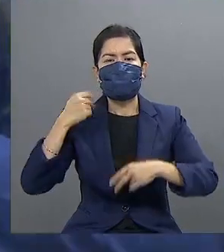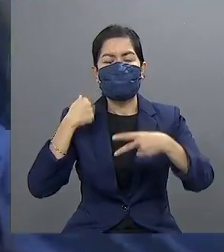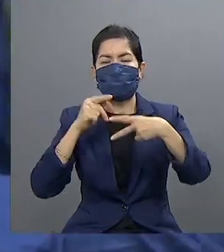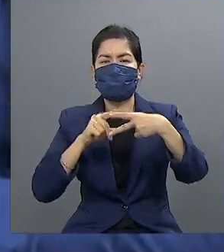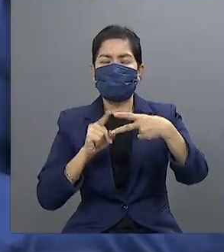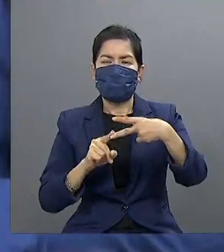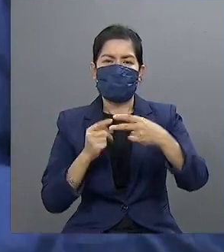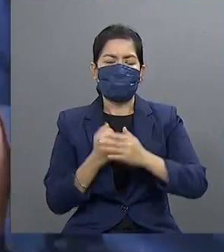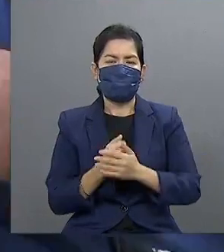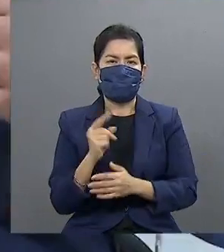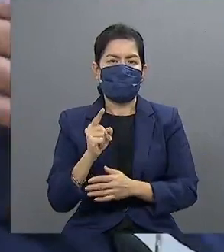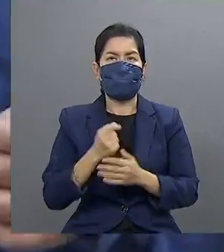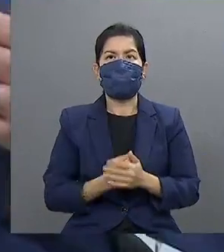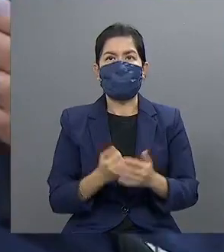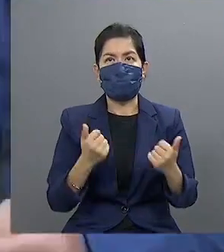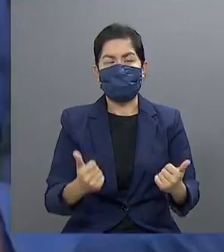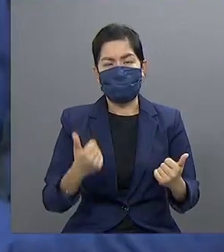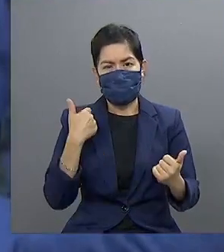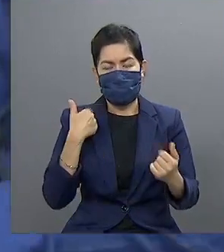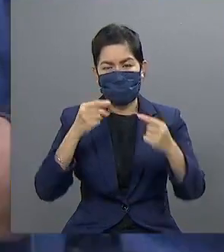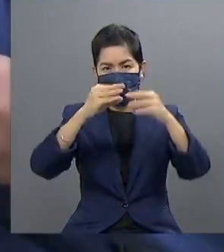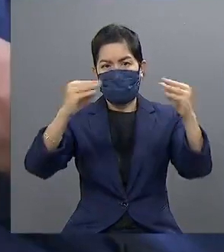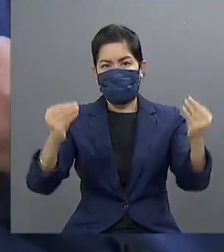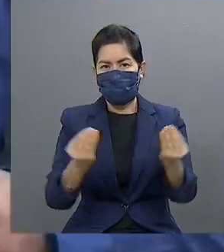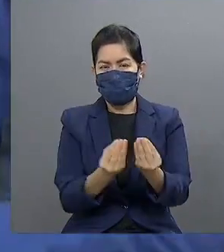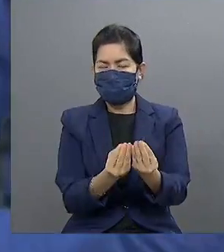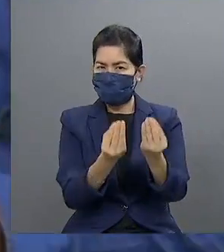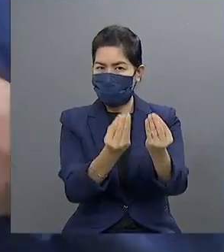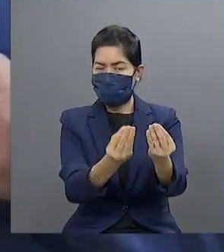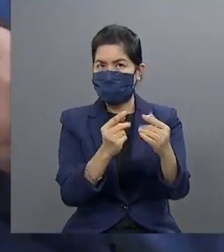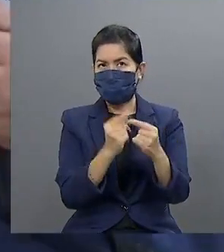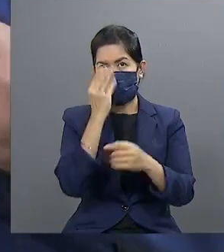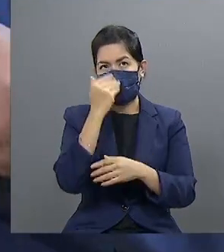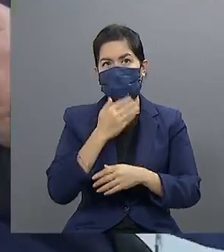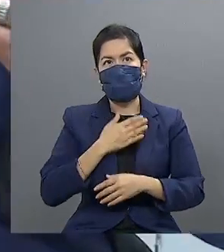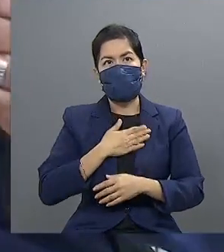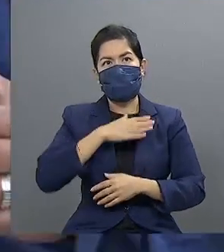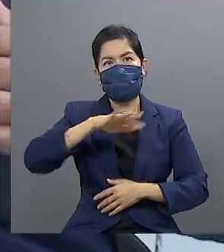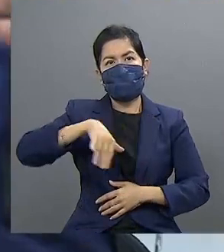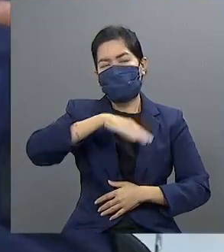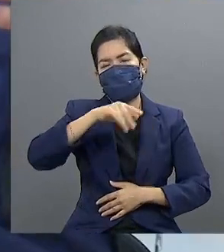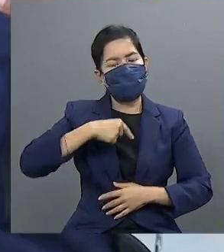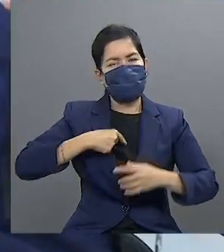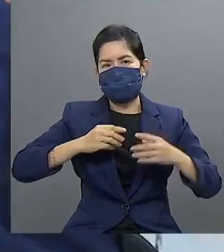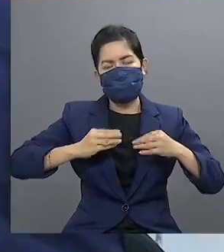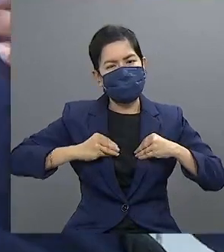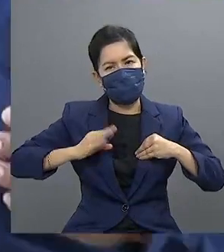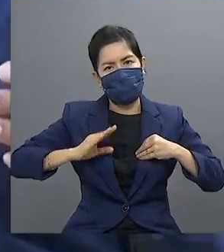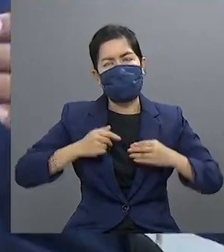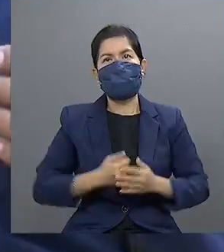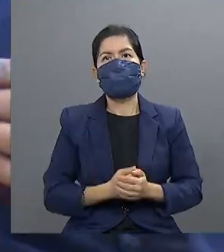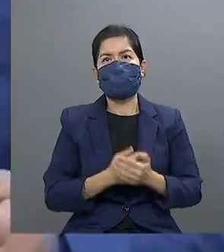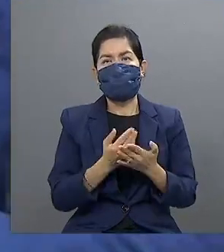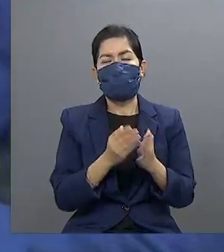นะครับเราเอาพวงหรีดมานะครับเป็นการแสดงออกอย่างชัดเจนครับว่าพวกเราจะไม่ยอมพี่น้องประชาชนทั่วประเทศที่ทำซื้อ